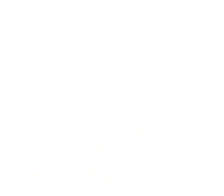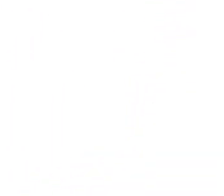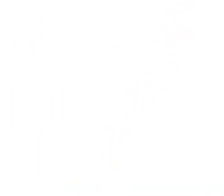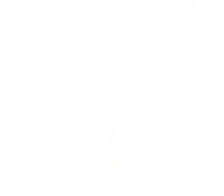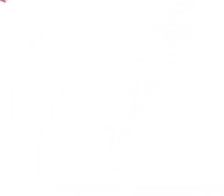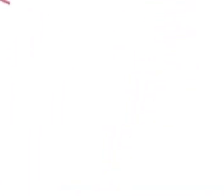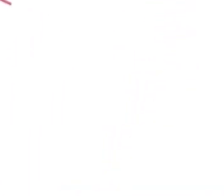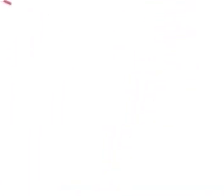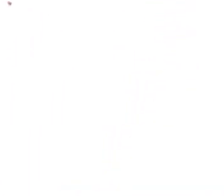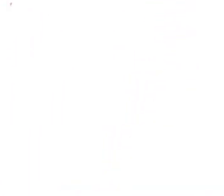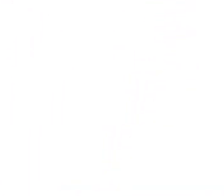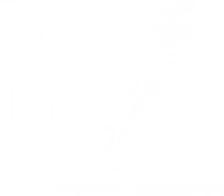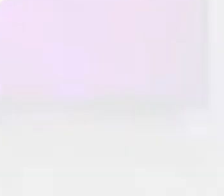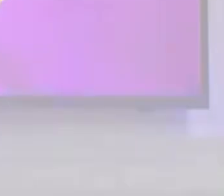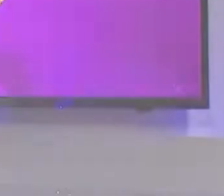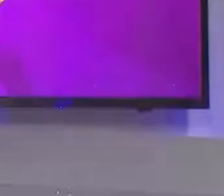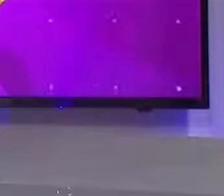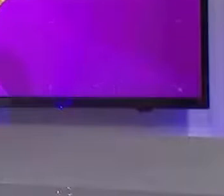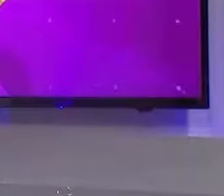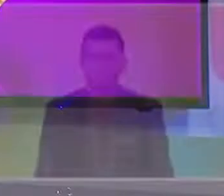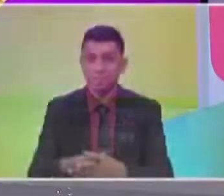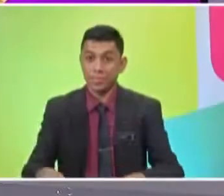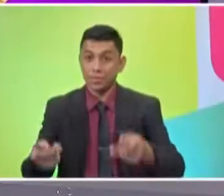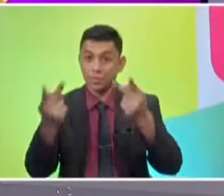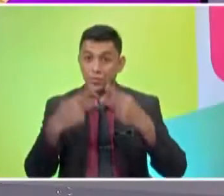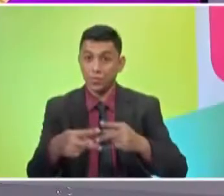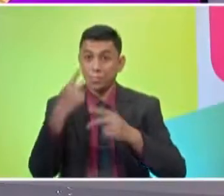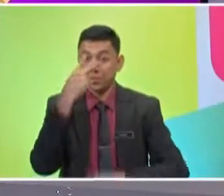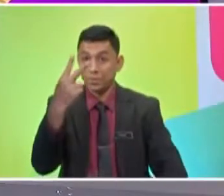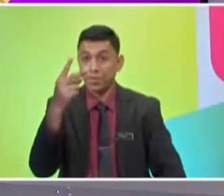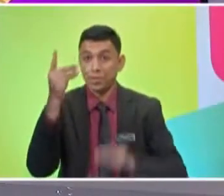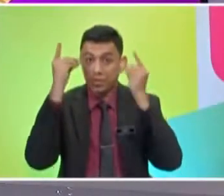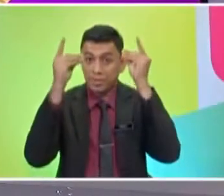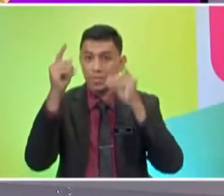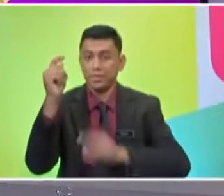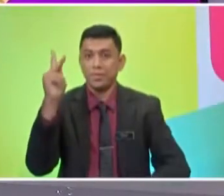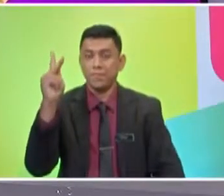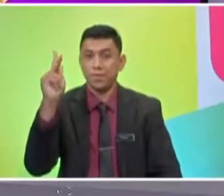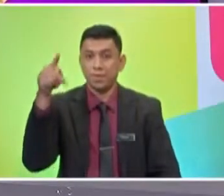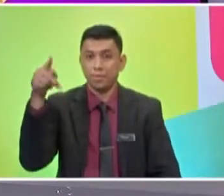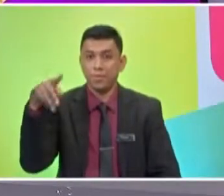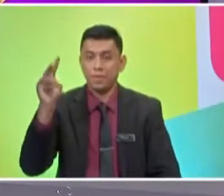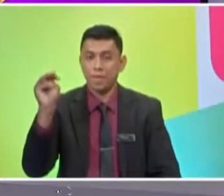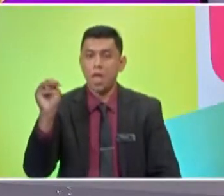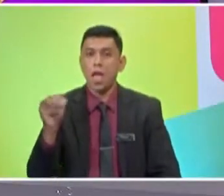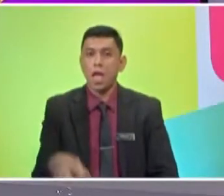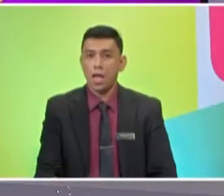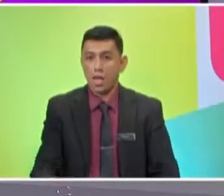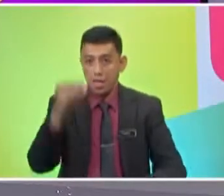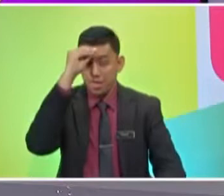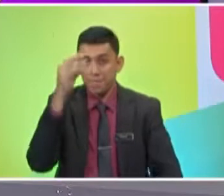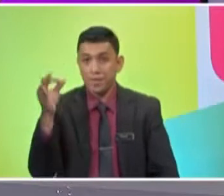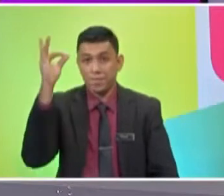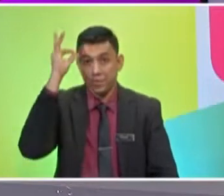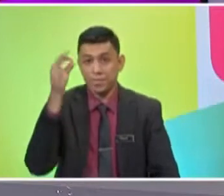Didik TV KPM. Selamat kembali menonton Didik TV KPM. Abang Fizi kembali bersama-sama dengan anda. Ha, macam okey